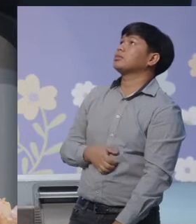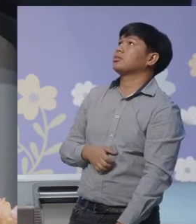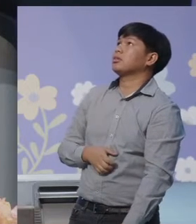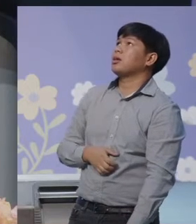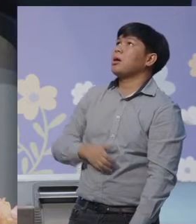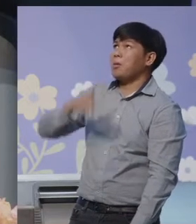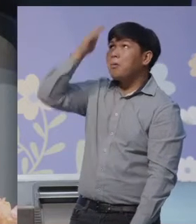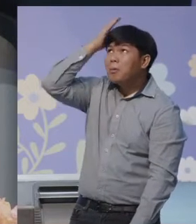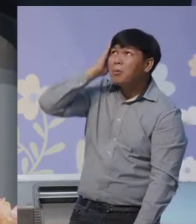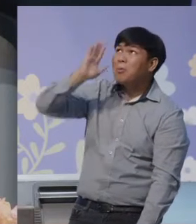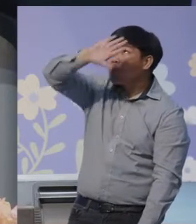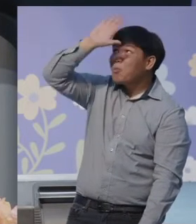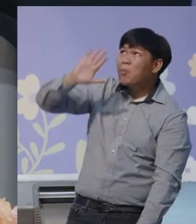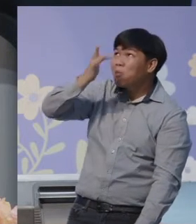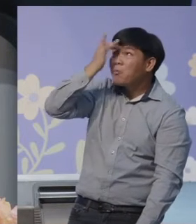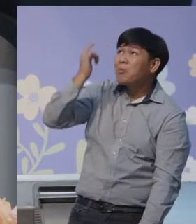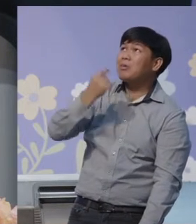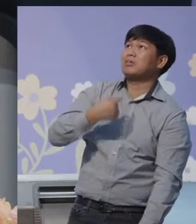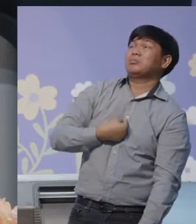mo naman akong kalimutan.